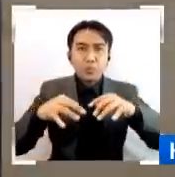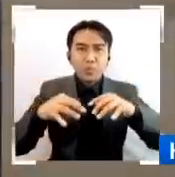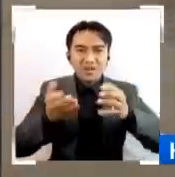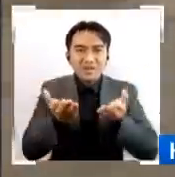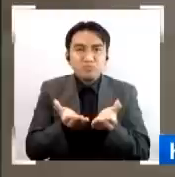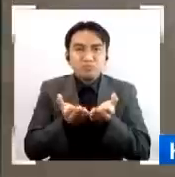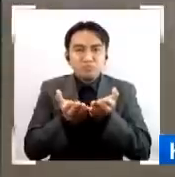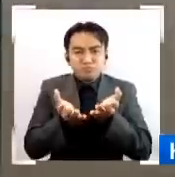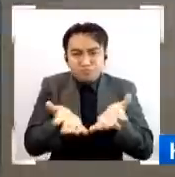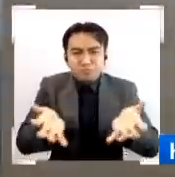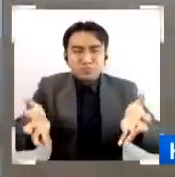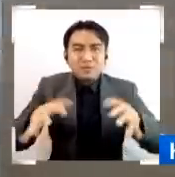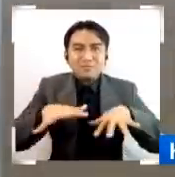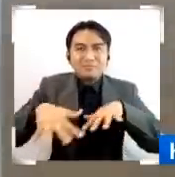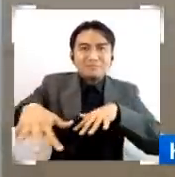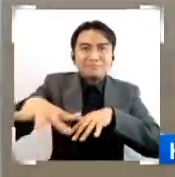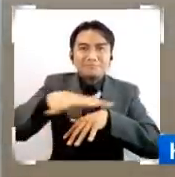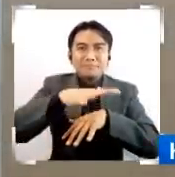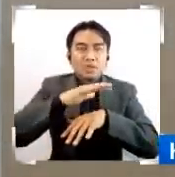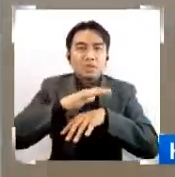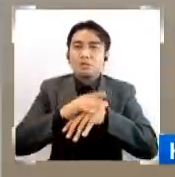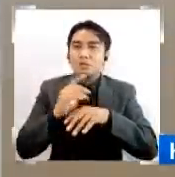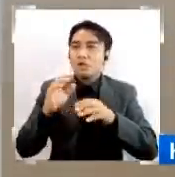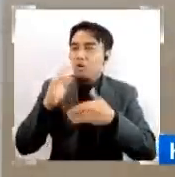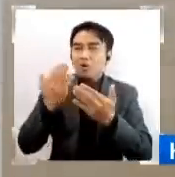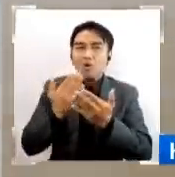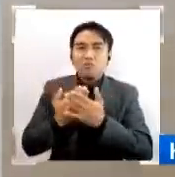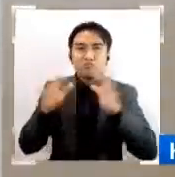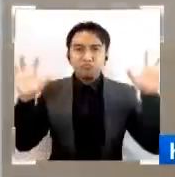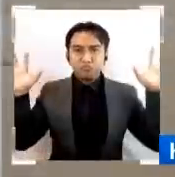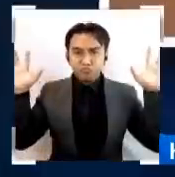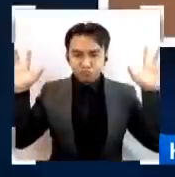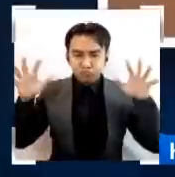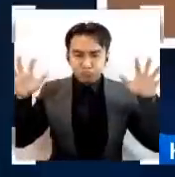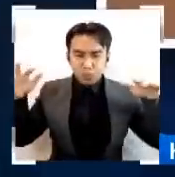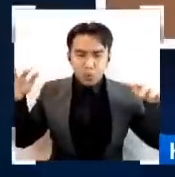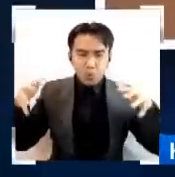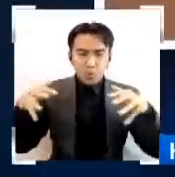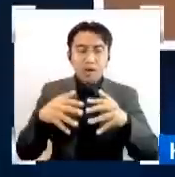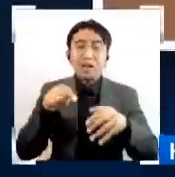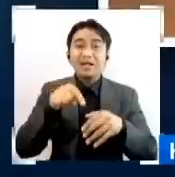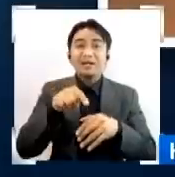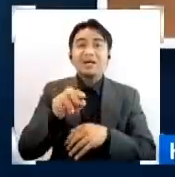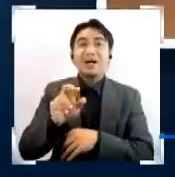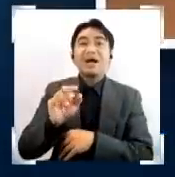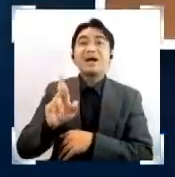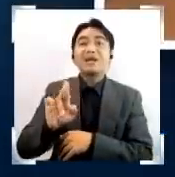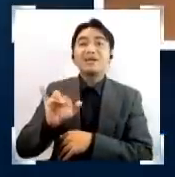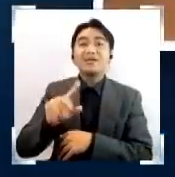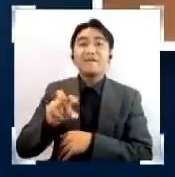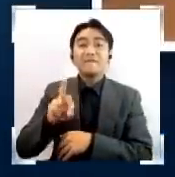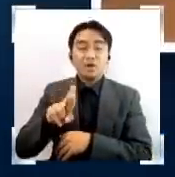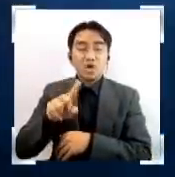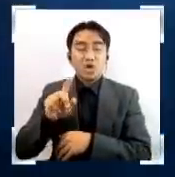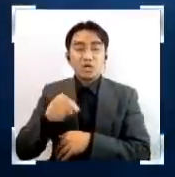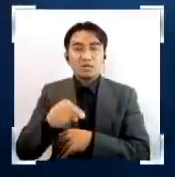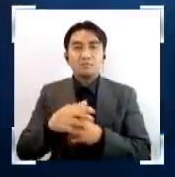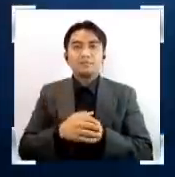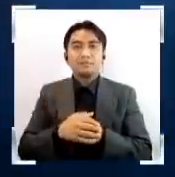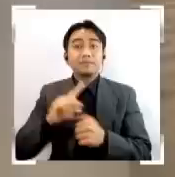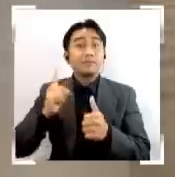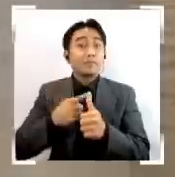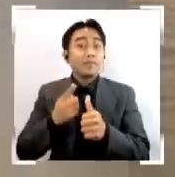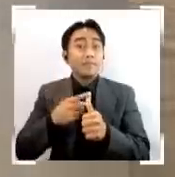ganyan na malakas ang ulan, diretso lahat yan papunta sa Almasen River. Mga bata rin ang unang sinagip sa bagak at